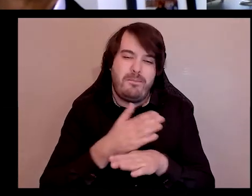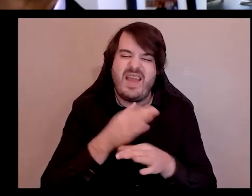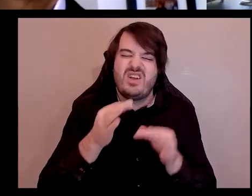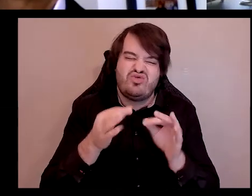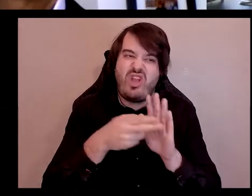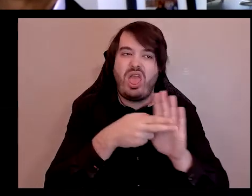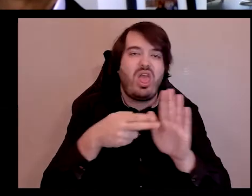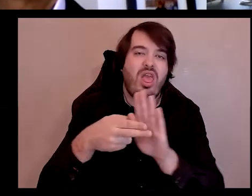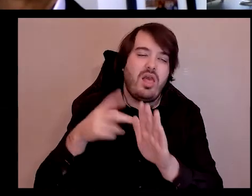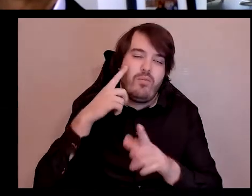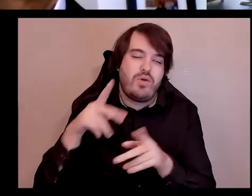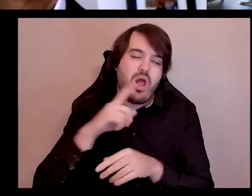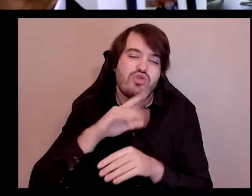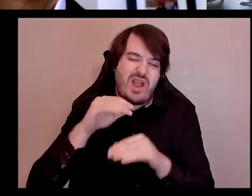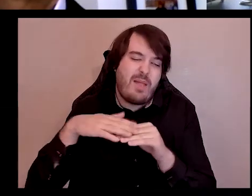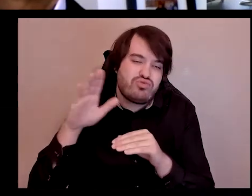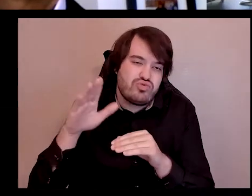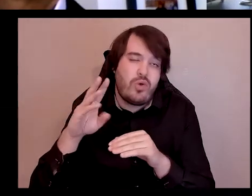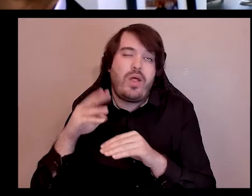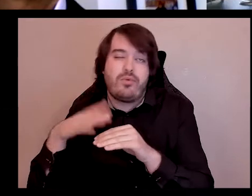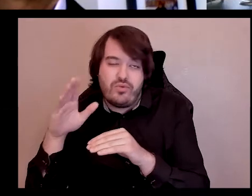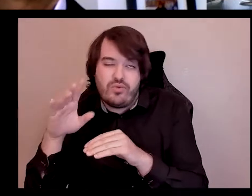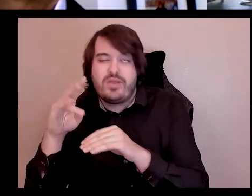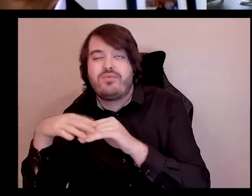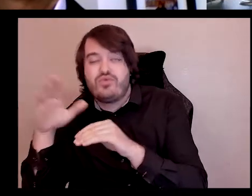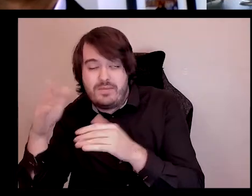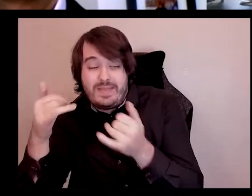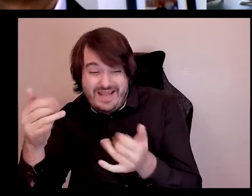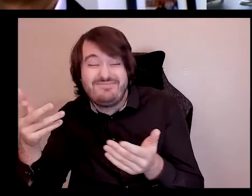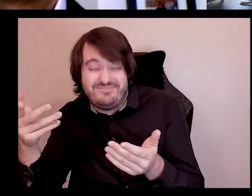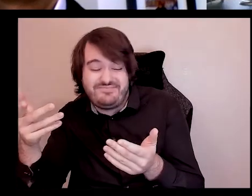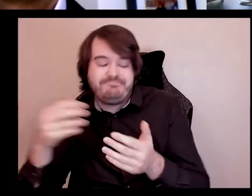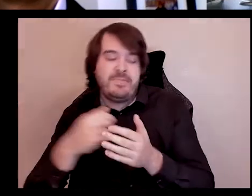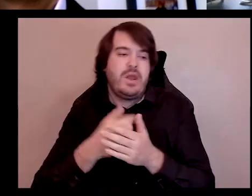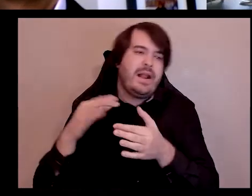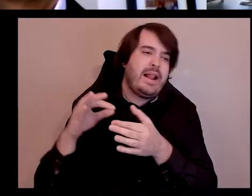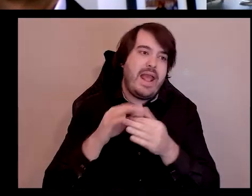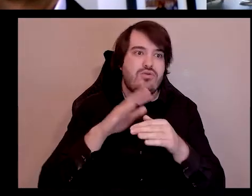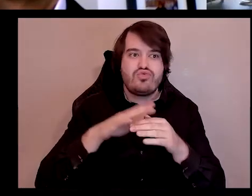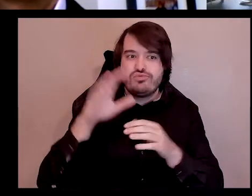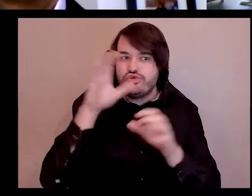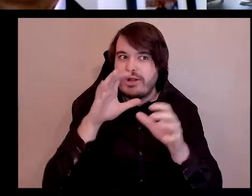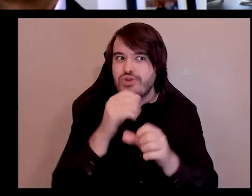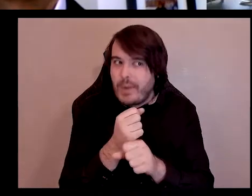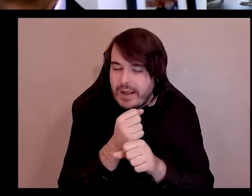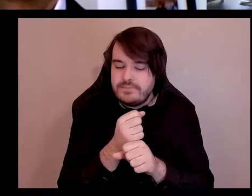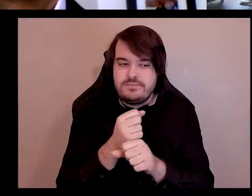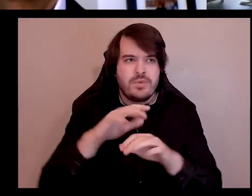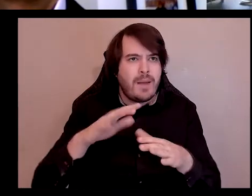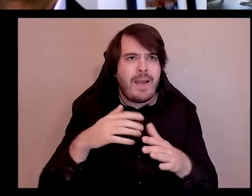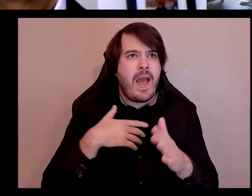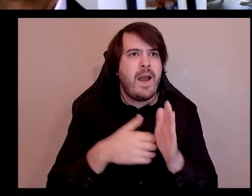mentionné tantôt, puis j'ai ouvert la porte, j'ai fait exprès là, de mordre à l'hameçon. Il y a beaucoup de préjugés qui existent effectivement pour les plus de 50